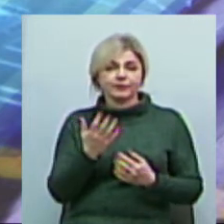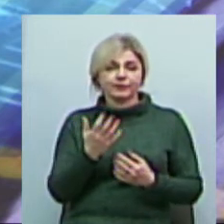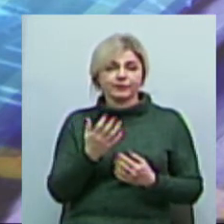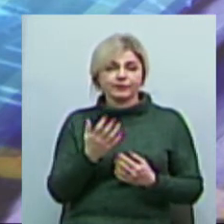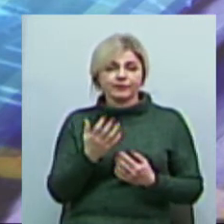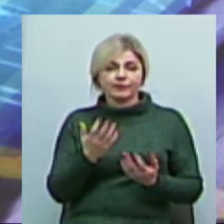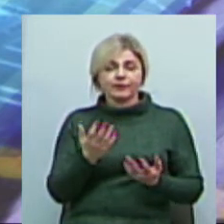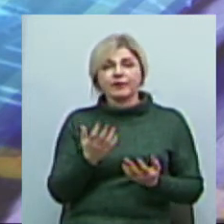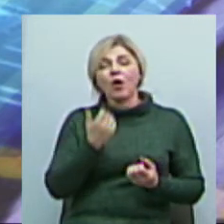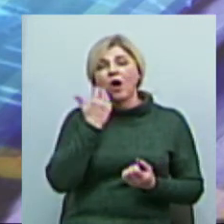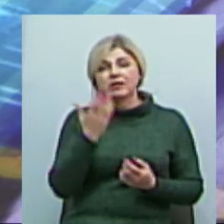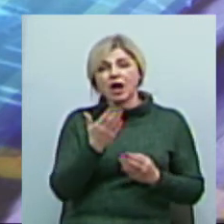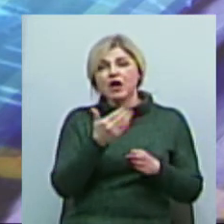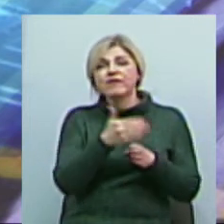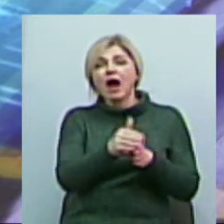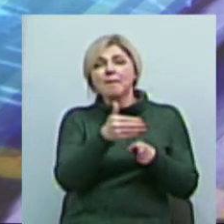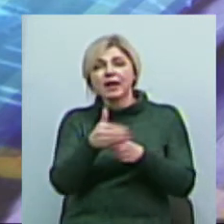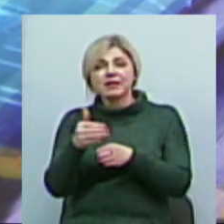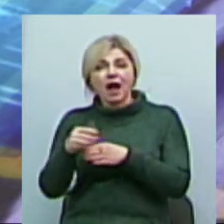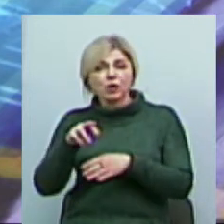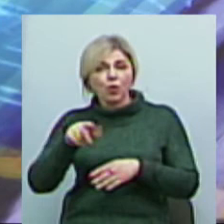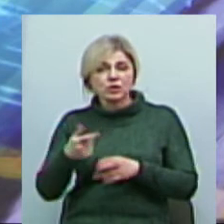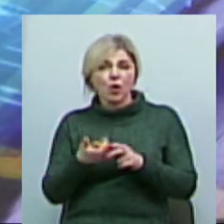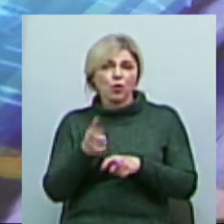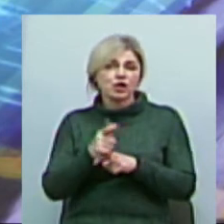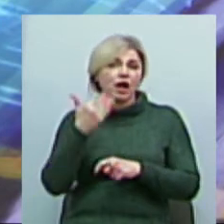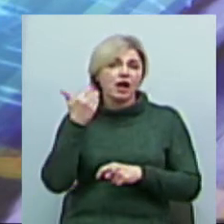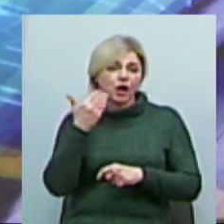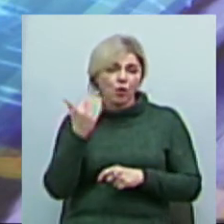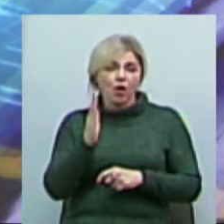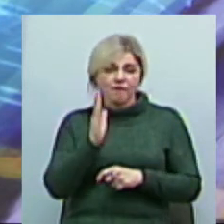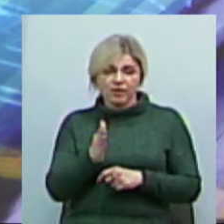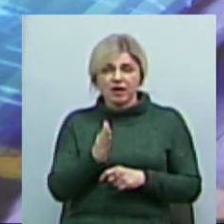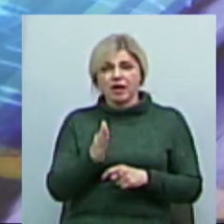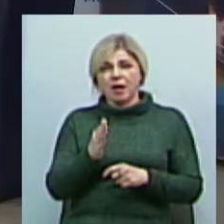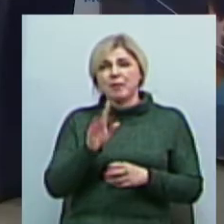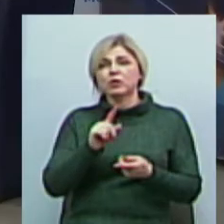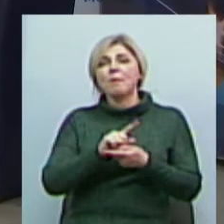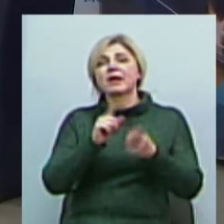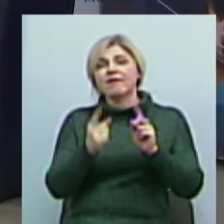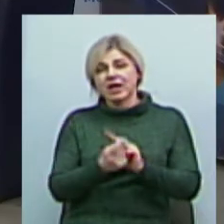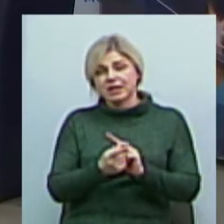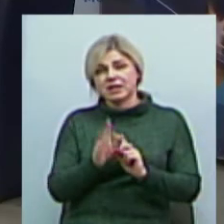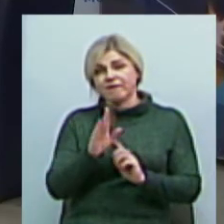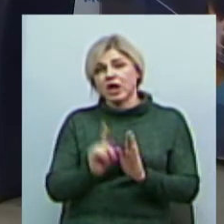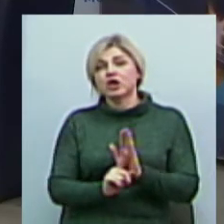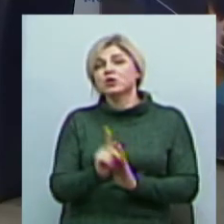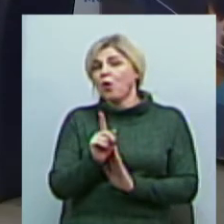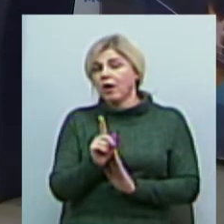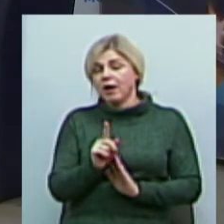фрагментарность, ну, фрагментарность очень легко приводить в свисток, по большому счету.